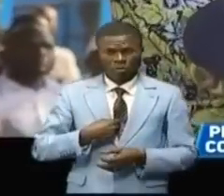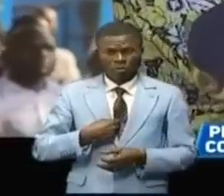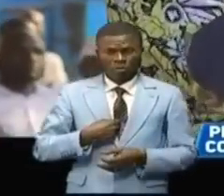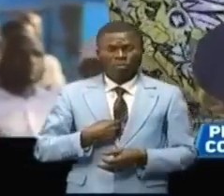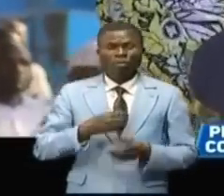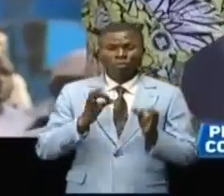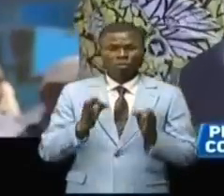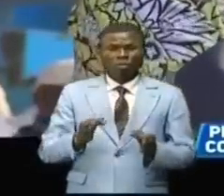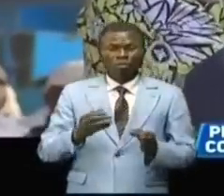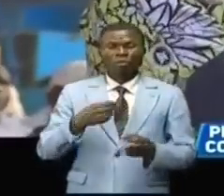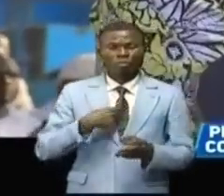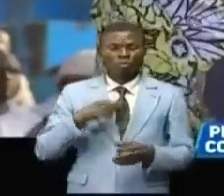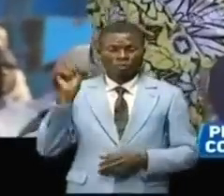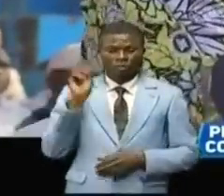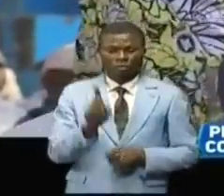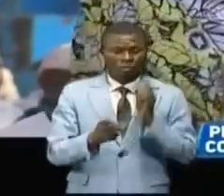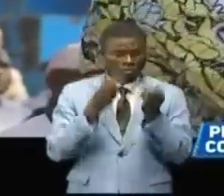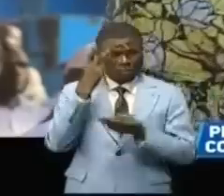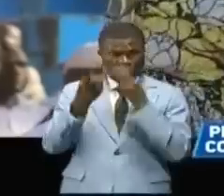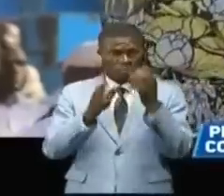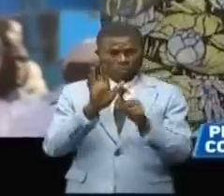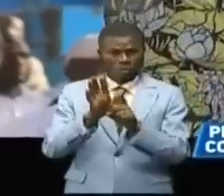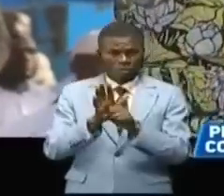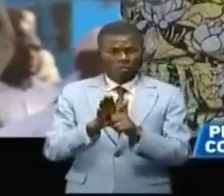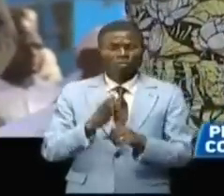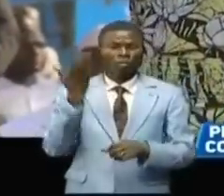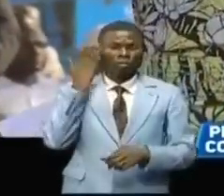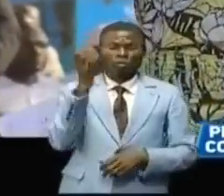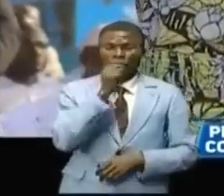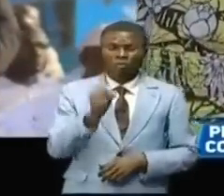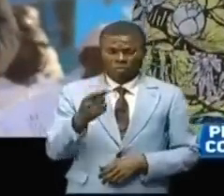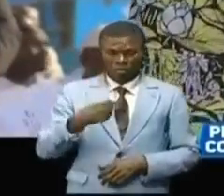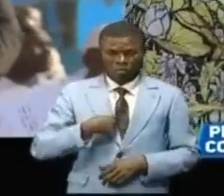Enfant, je venais rendre visite à mon grand-père.